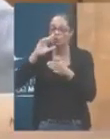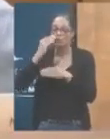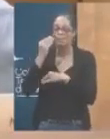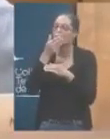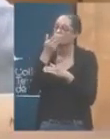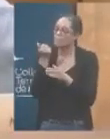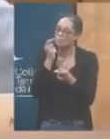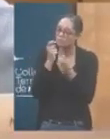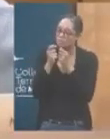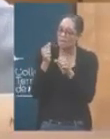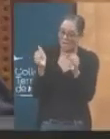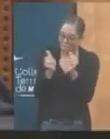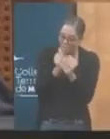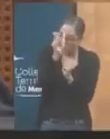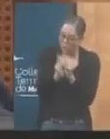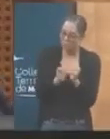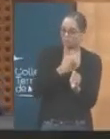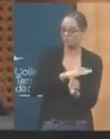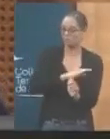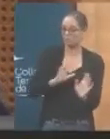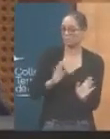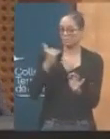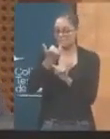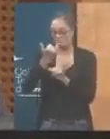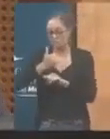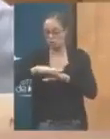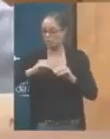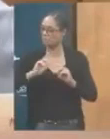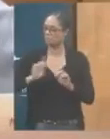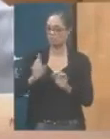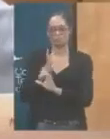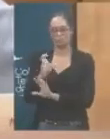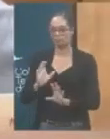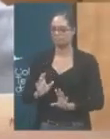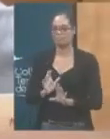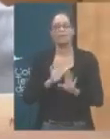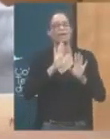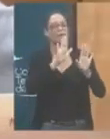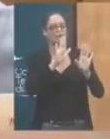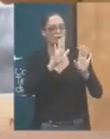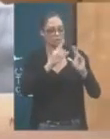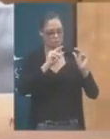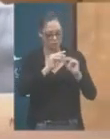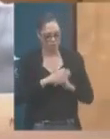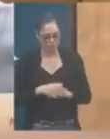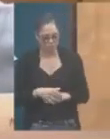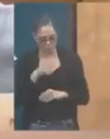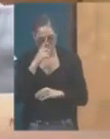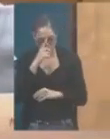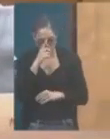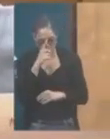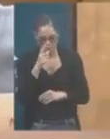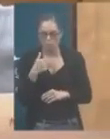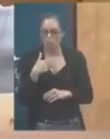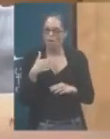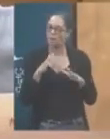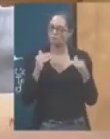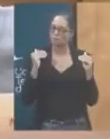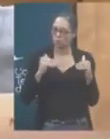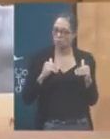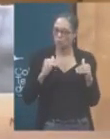traités avec les responsables et pas ici. Attendez, Monsieur le Président, si vous permettez. Je me suis abstenu, mais je peux le